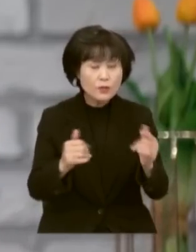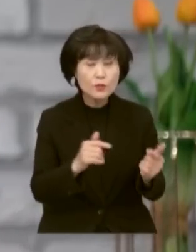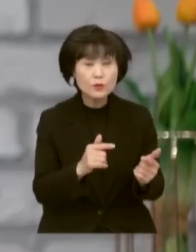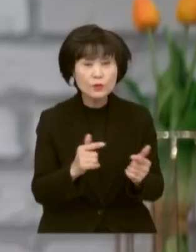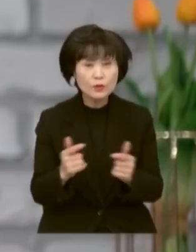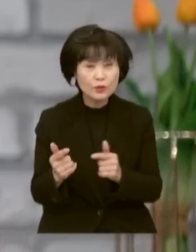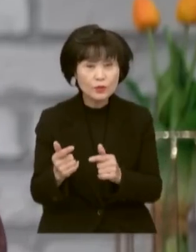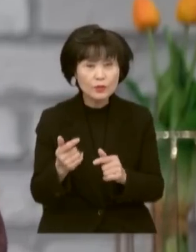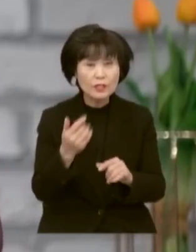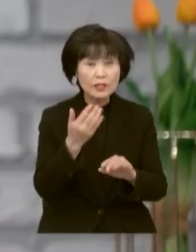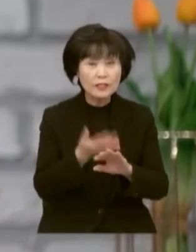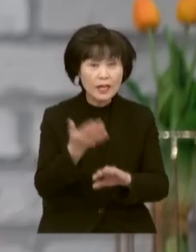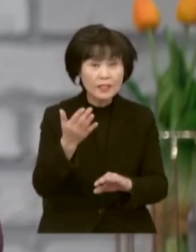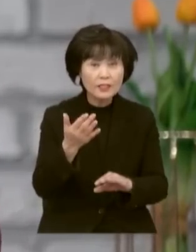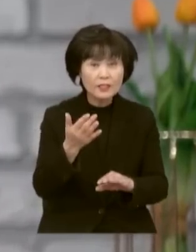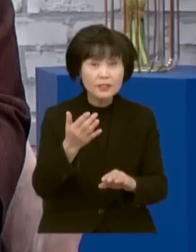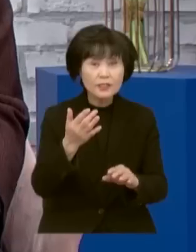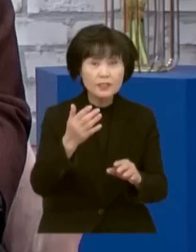전부 다 다른